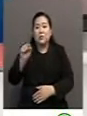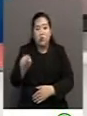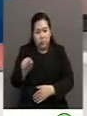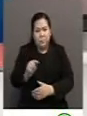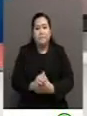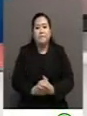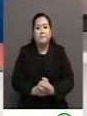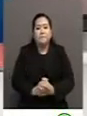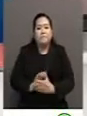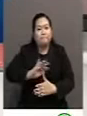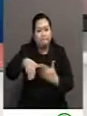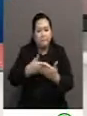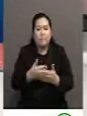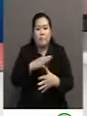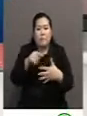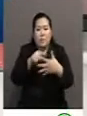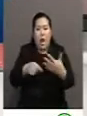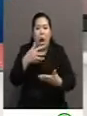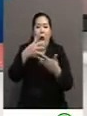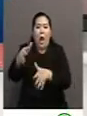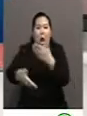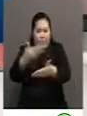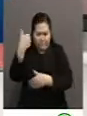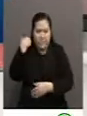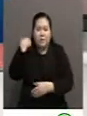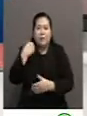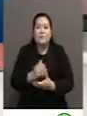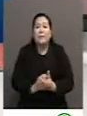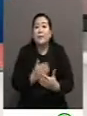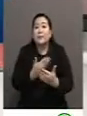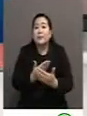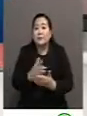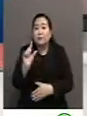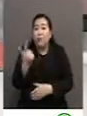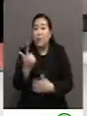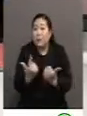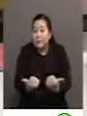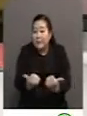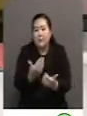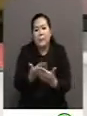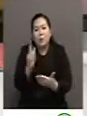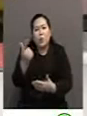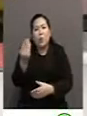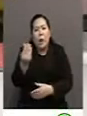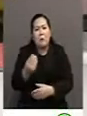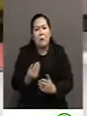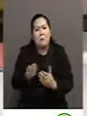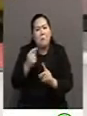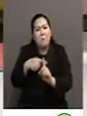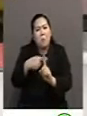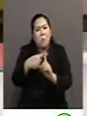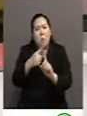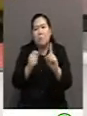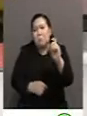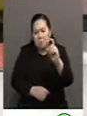ที่เป็นบิ๊กแคปถูกขายทั้งหมดค่ะเราไปดูต่อนะคะเรื่องของราคาทองคำค่ะราคาทองคำวันนี้นะคะก็ไม่สามารถบวกได้นะคะเพรา